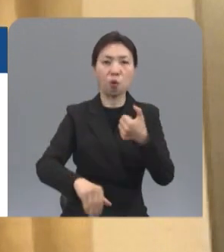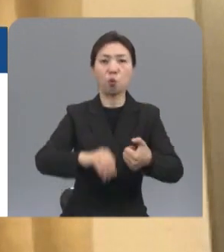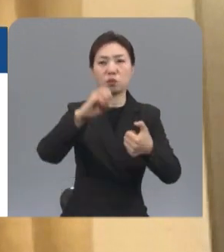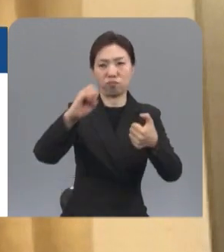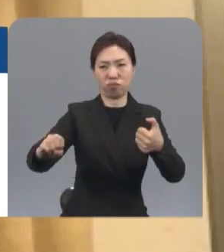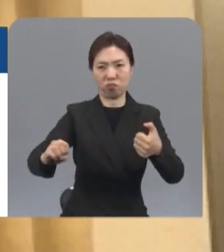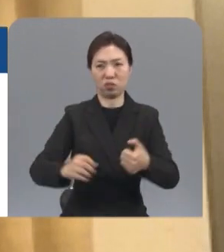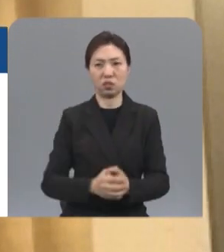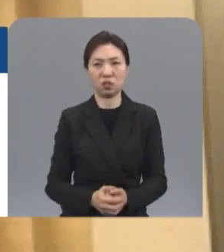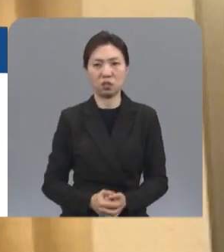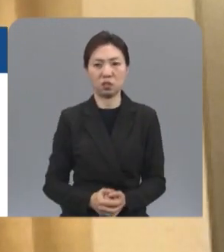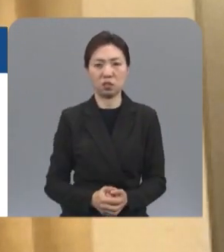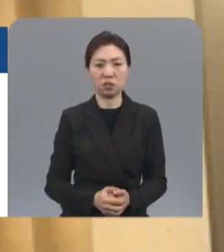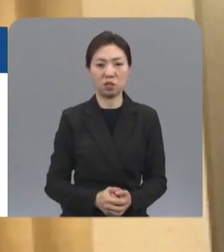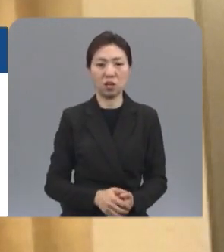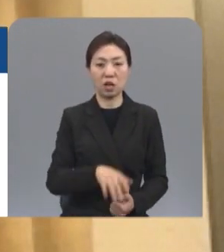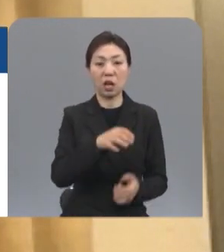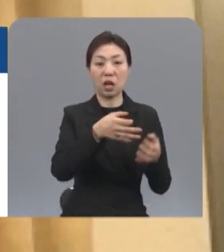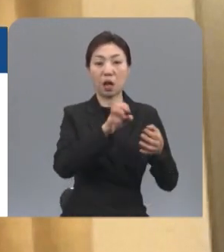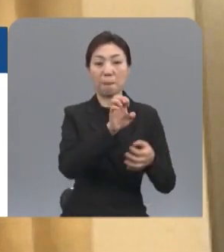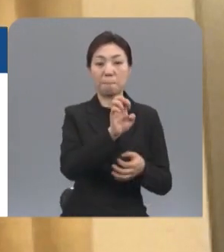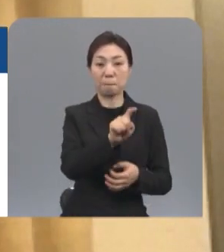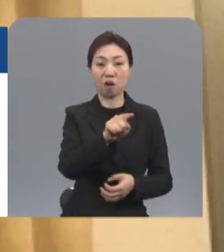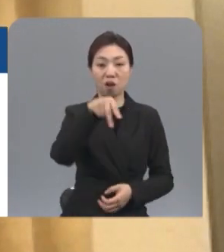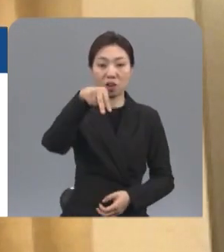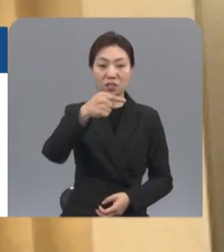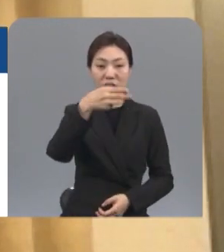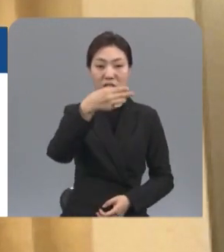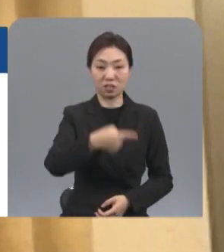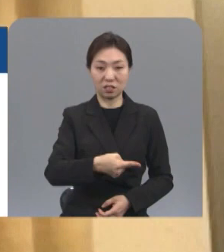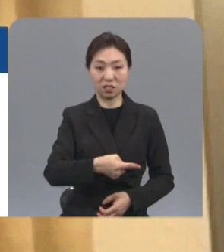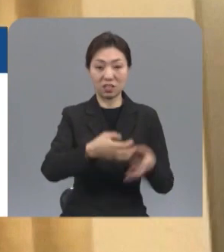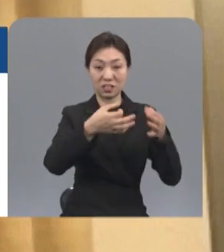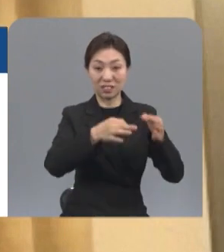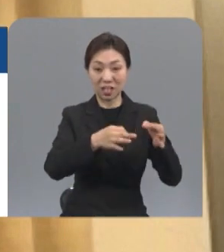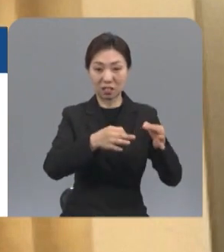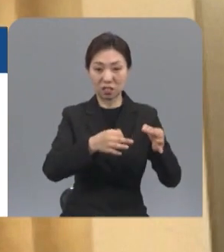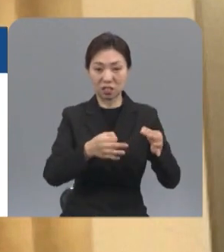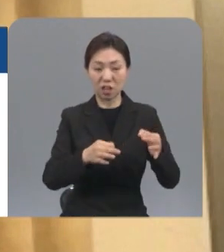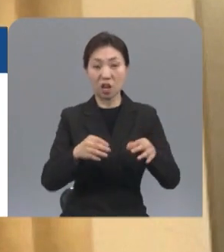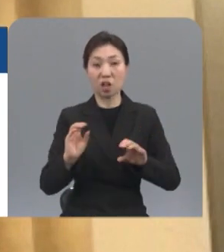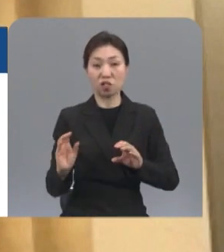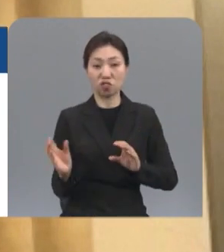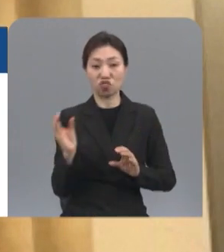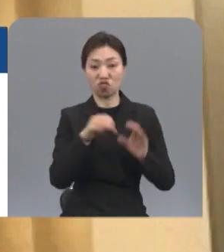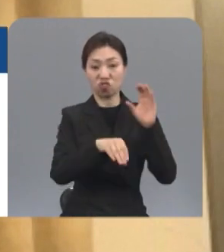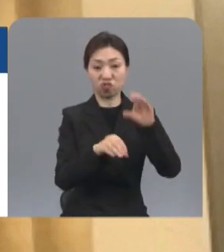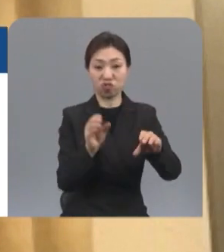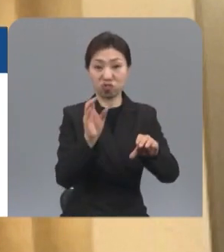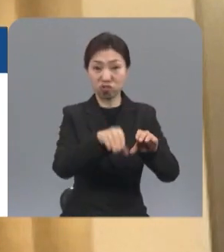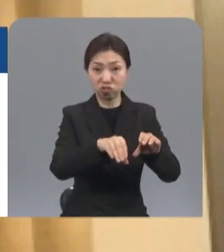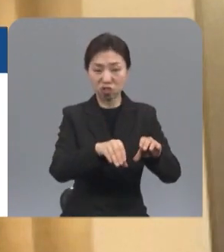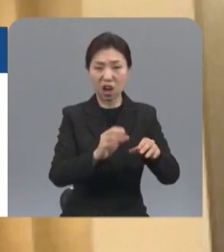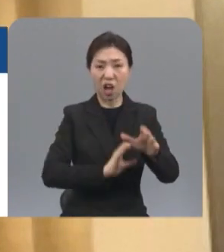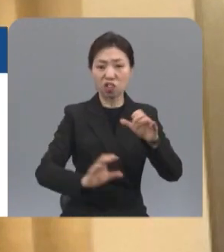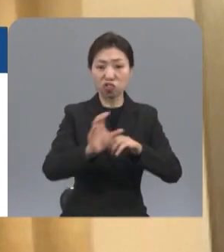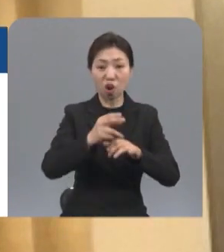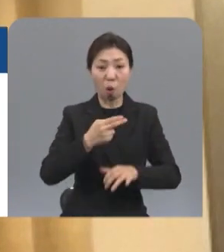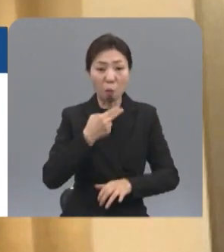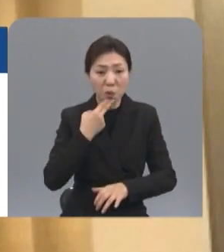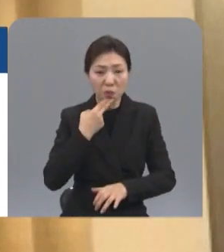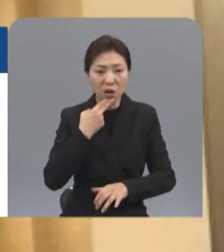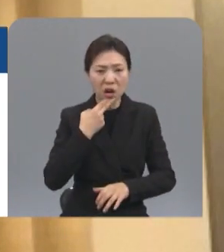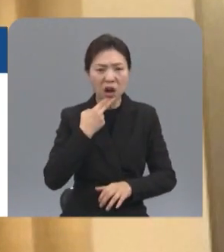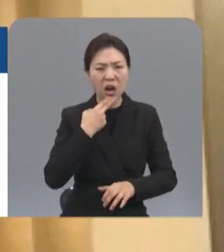of investors, I think, anticipating a problem where none exists. But the very anticipation and the